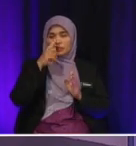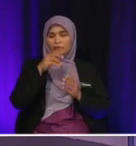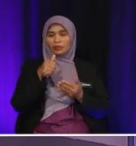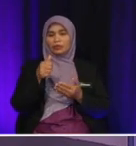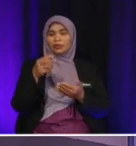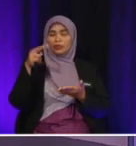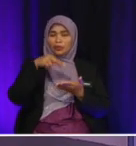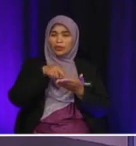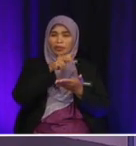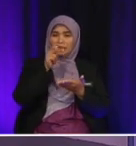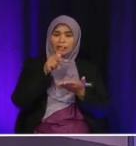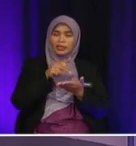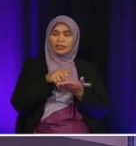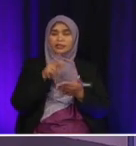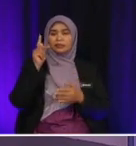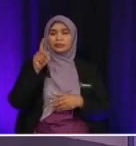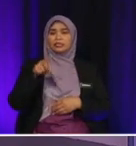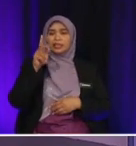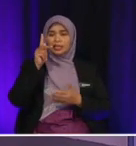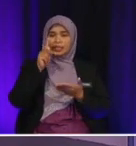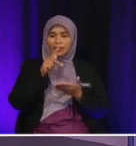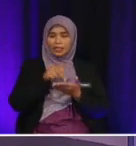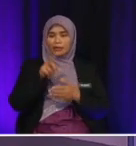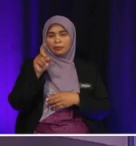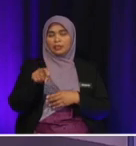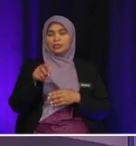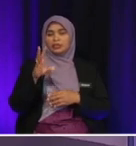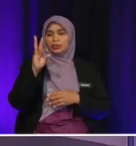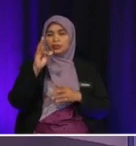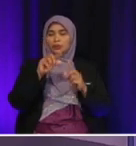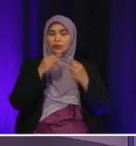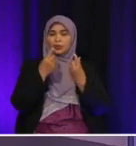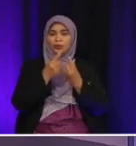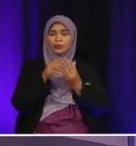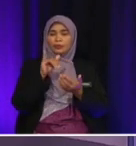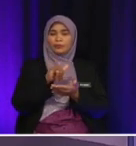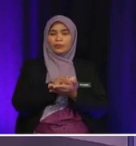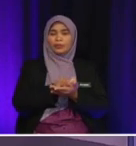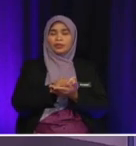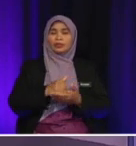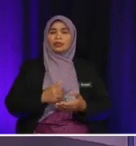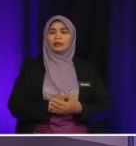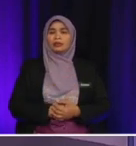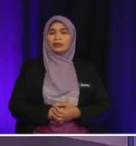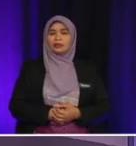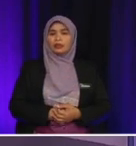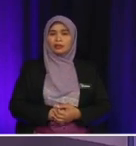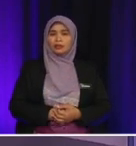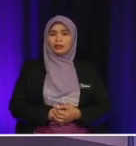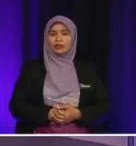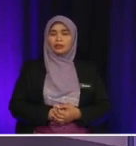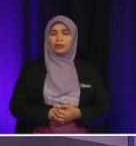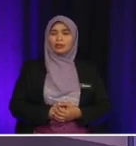hadis ini kenal pasti mana Tujuh golongan itu jadi kalau kita lihat alimamul adil ini nombor